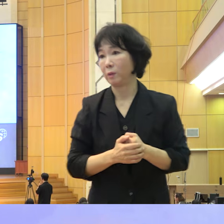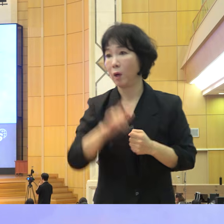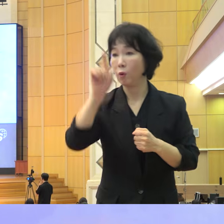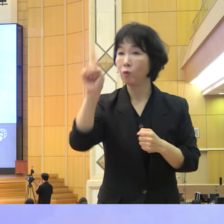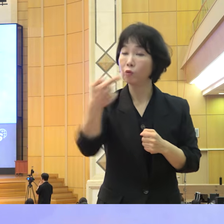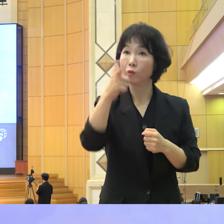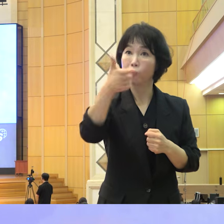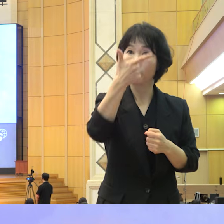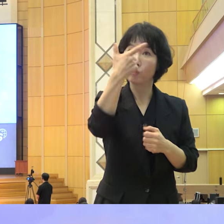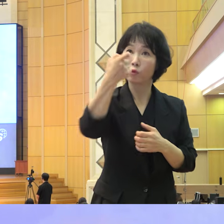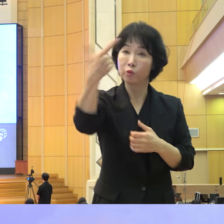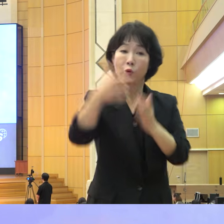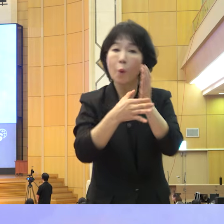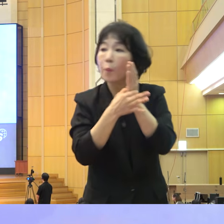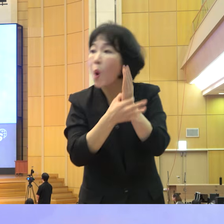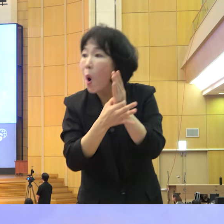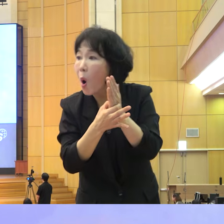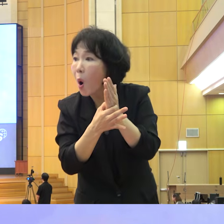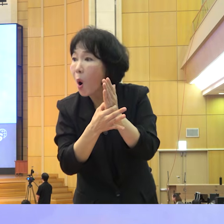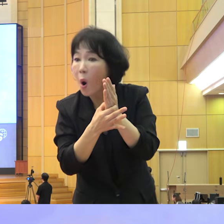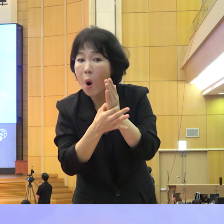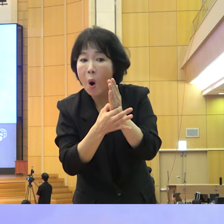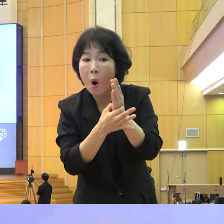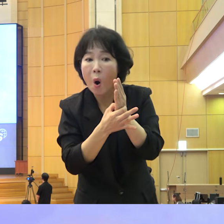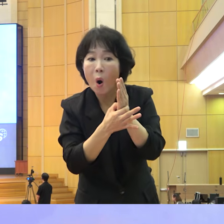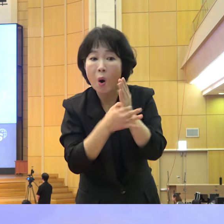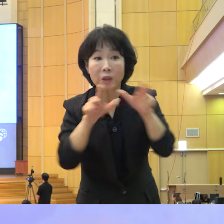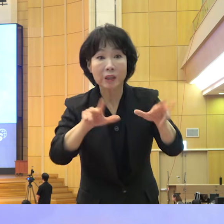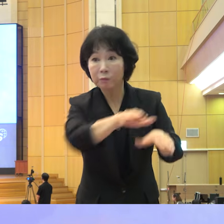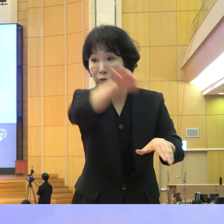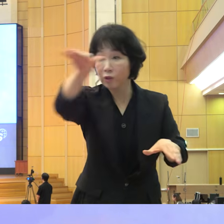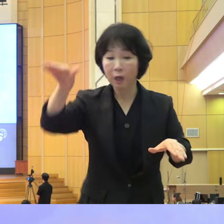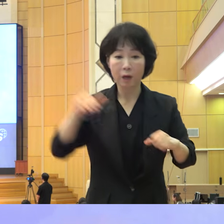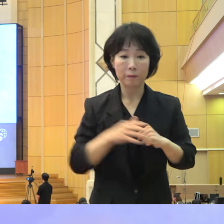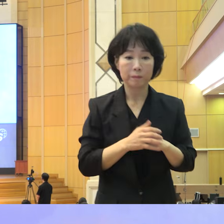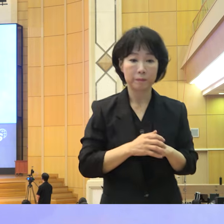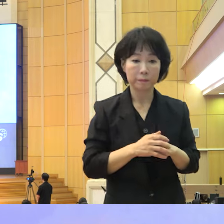666표가 뭔지 아세요? 지금 여러분 현재도 여러분